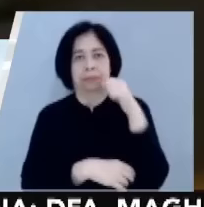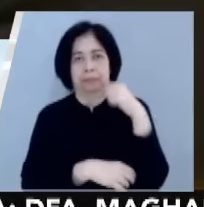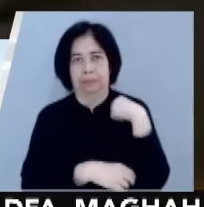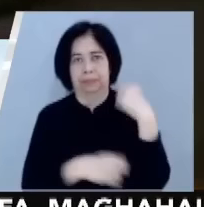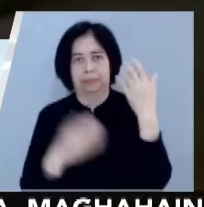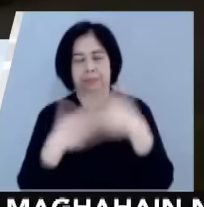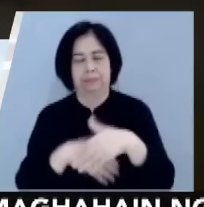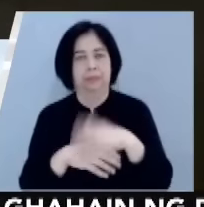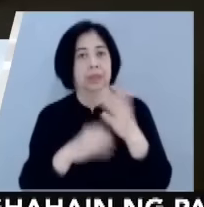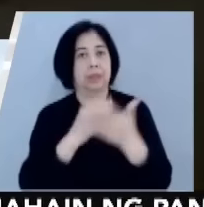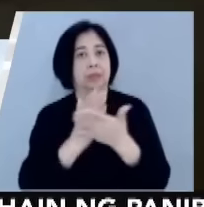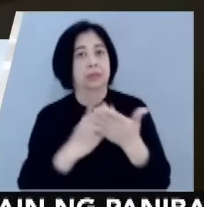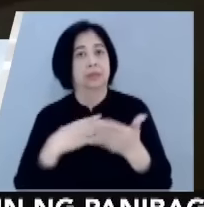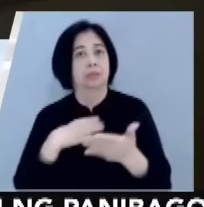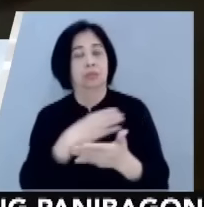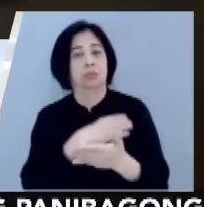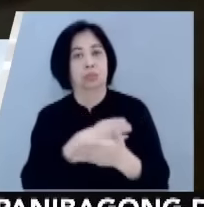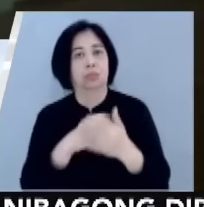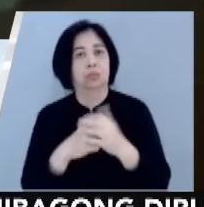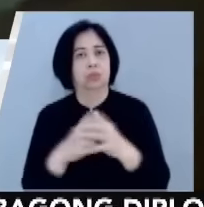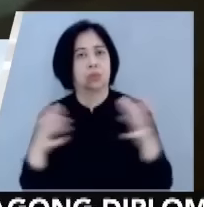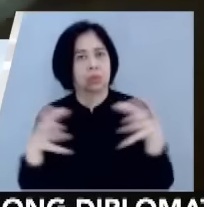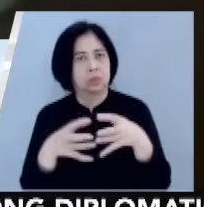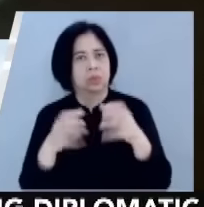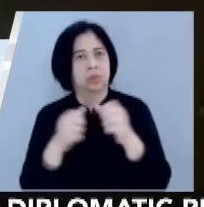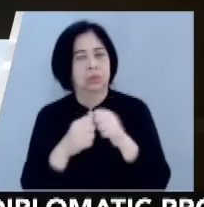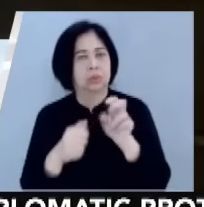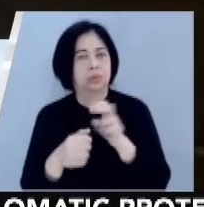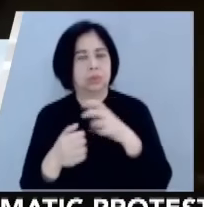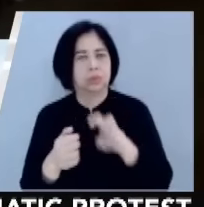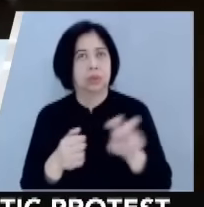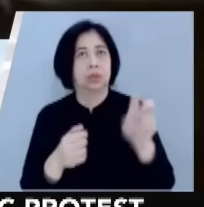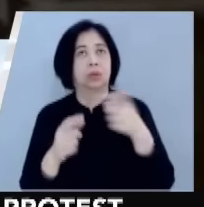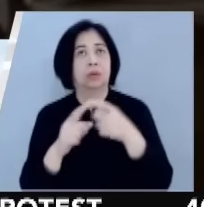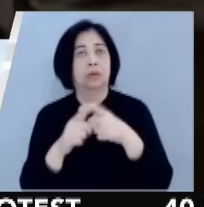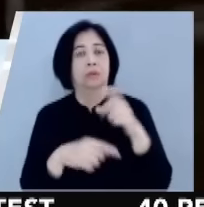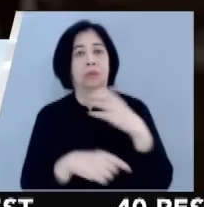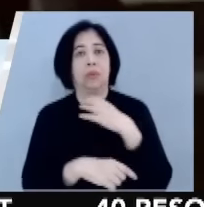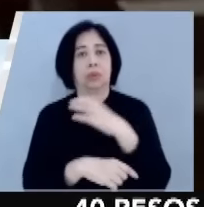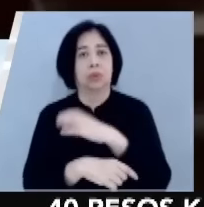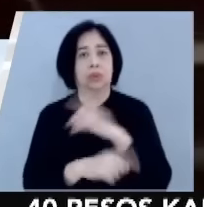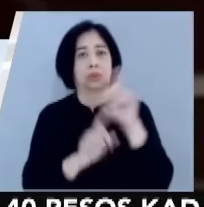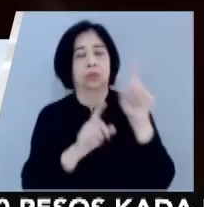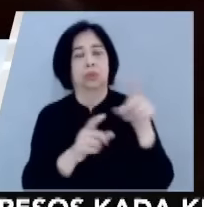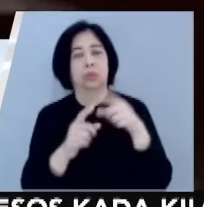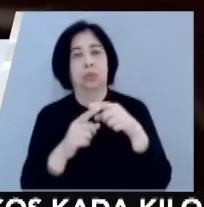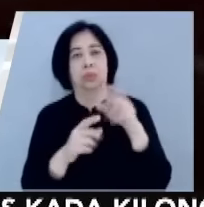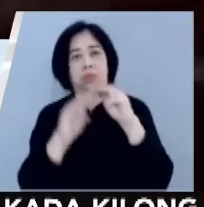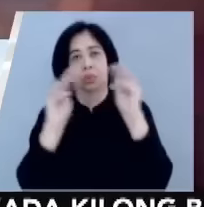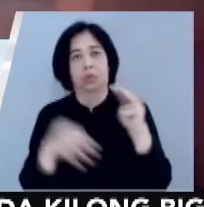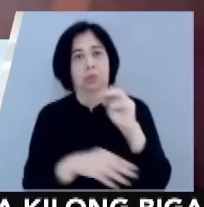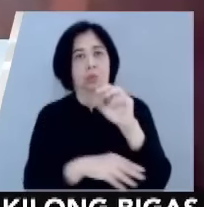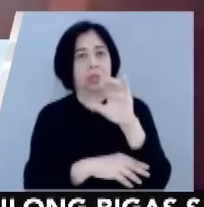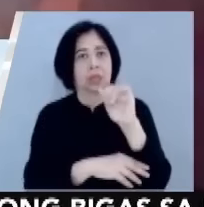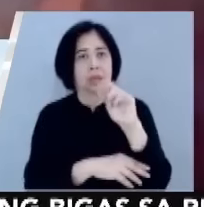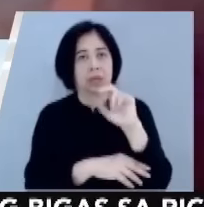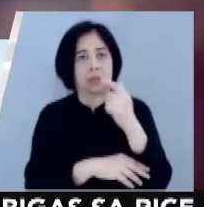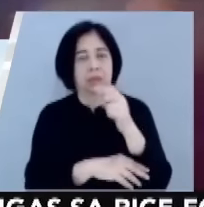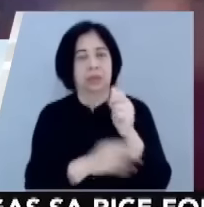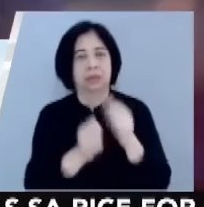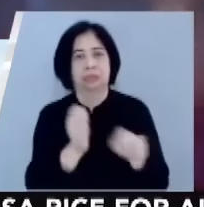ilang kongresista sama-samang bumiyahe mula sa kamara papuntang Malacañang sakay na mga bus. Sabi ng